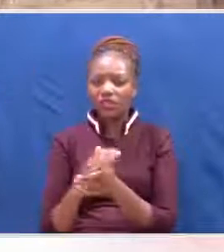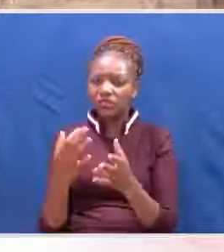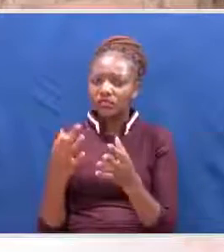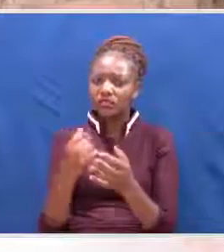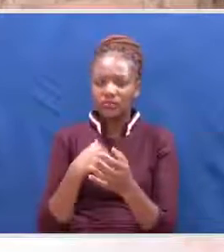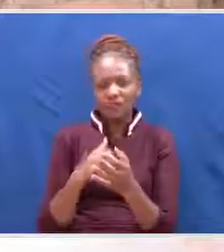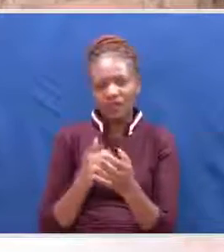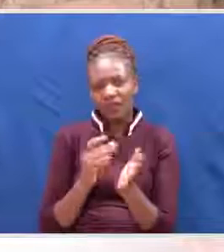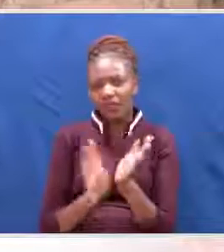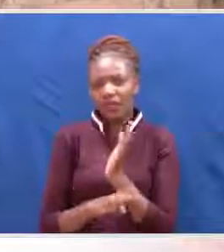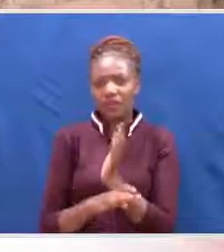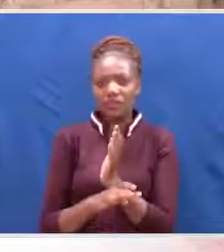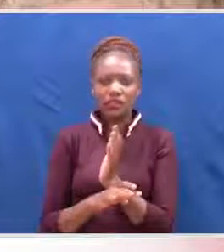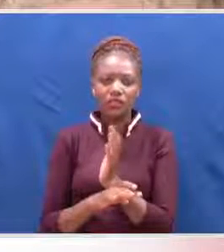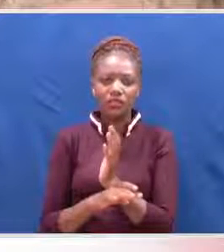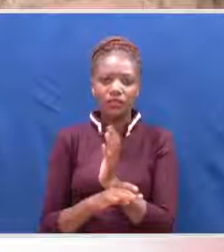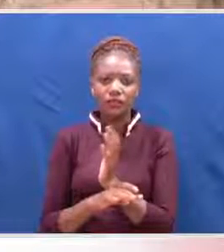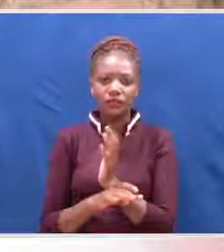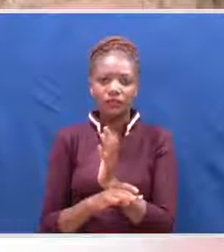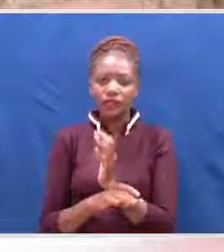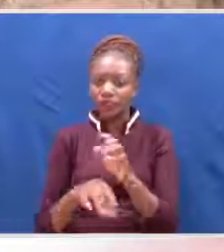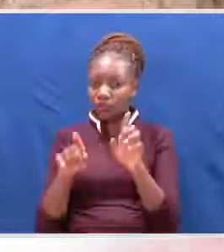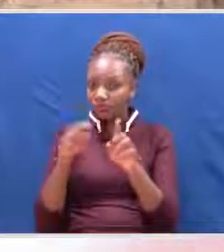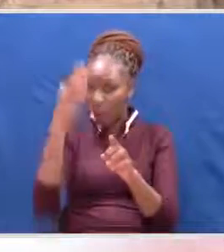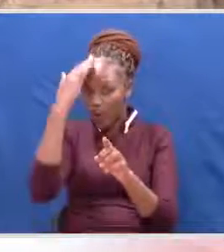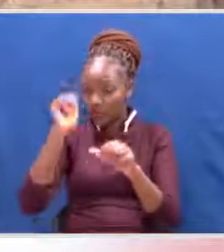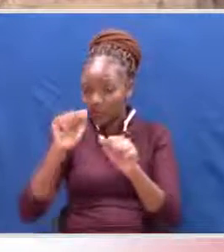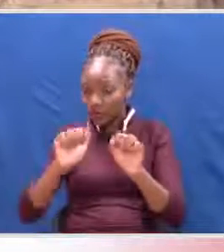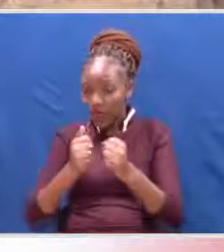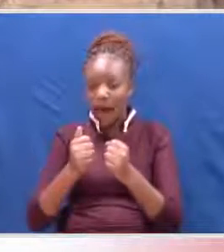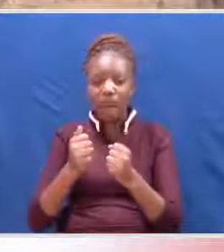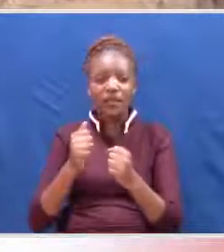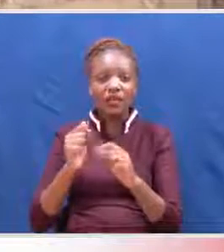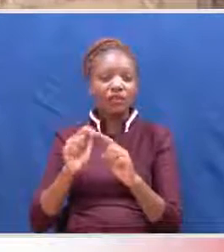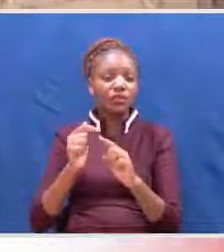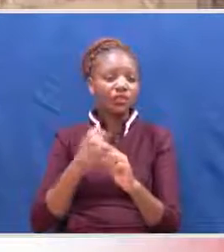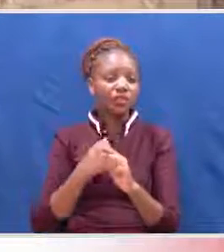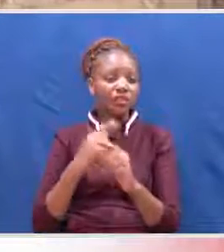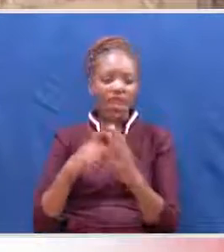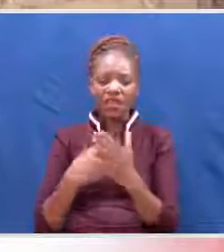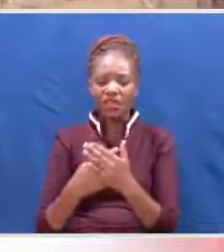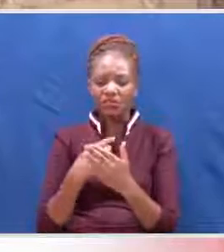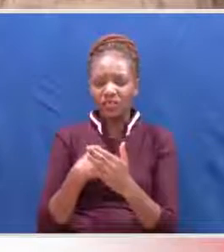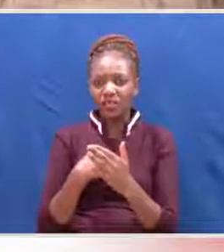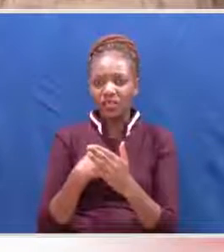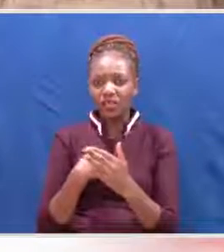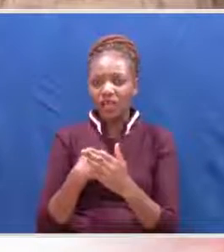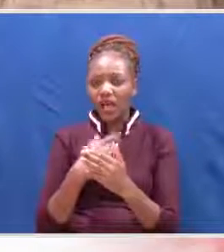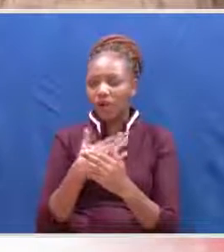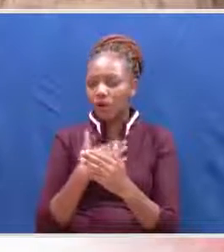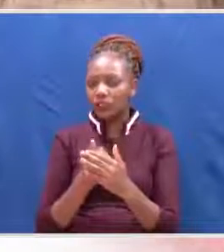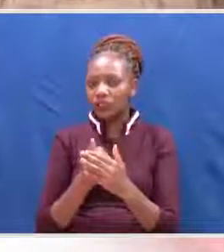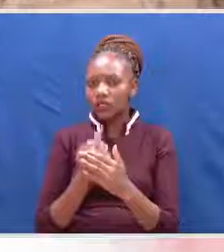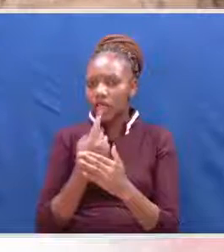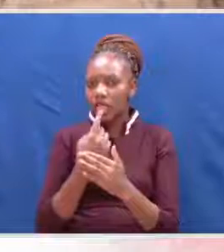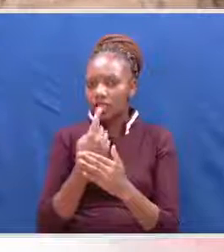raha, basically it can happen to you also. So like it's not good. Na kwangu naomba Daniel